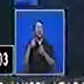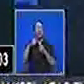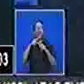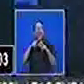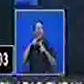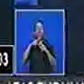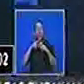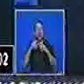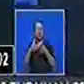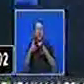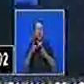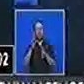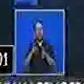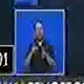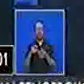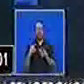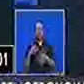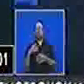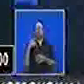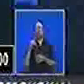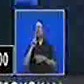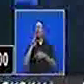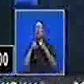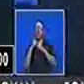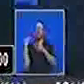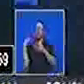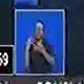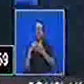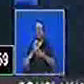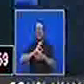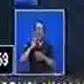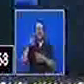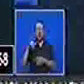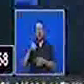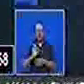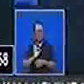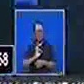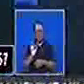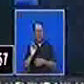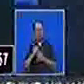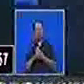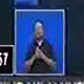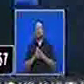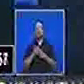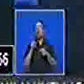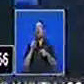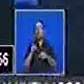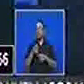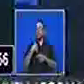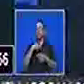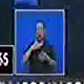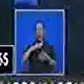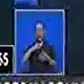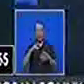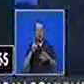10 tahun tidak ditinjau mesti ditinjau. Yang kedua, kita punya 41 sungai besar, punya 38